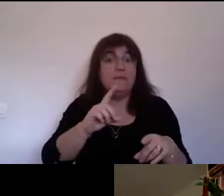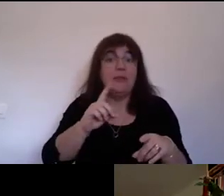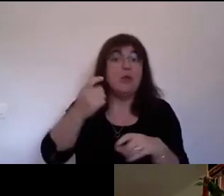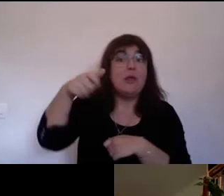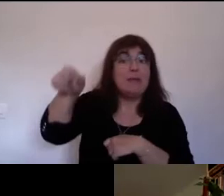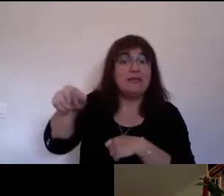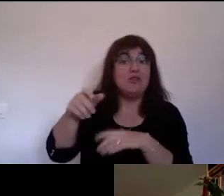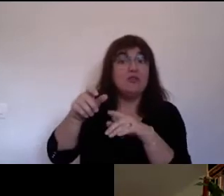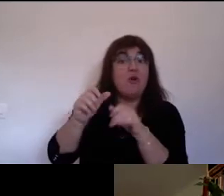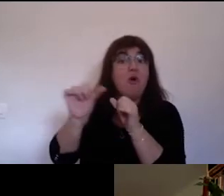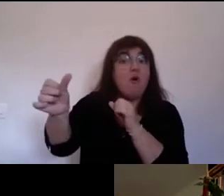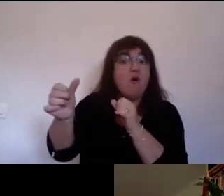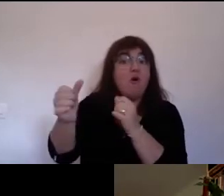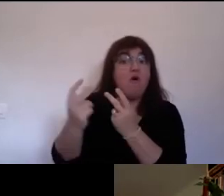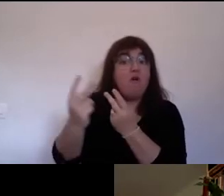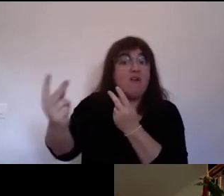informatiques. Et